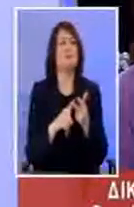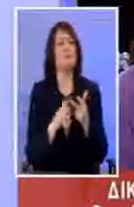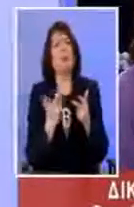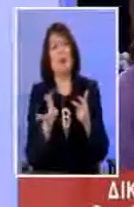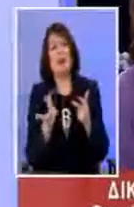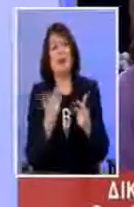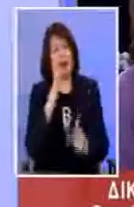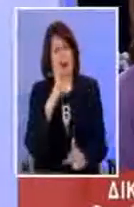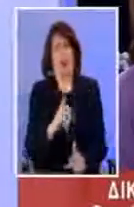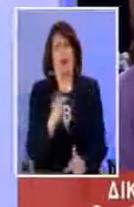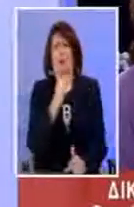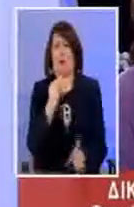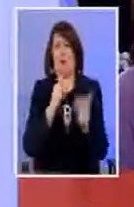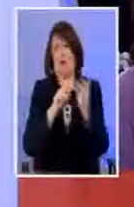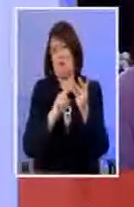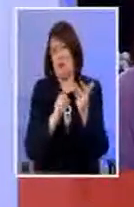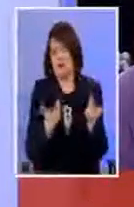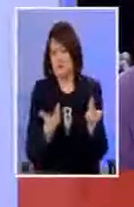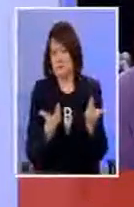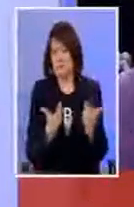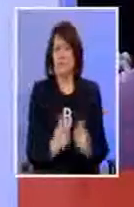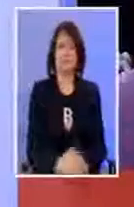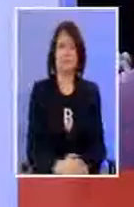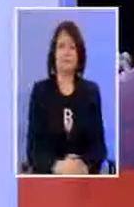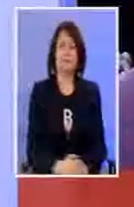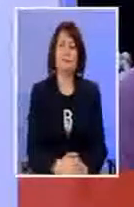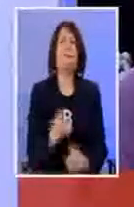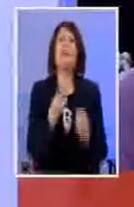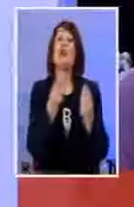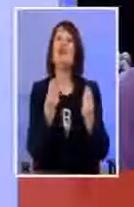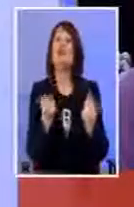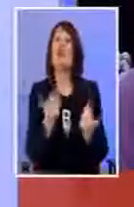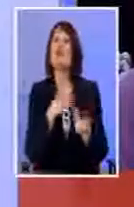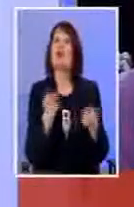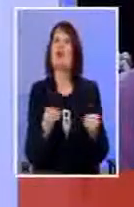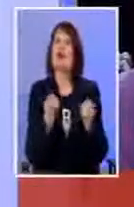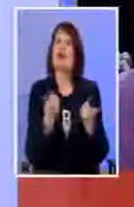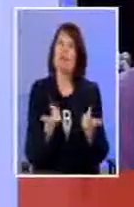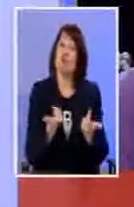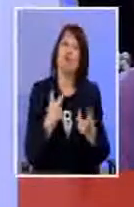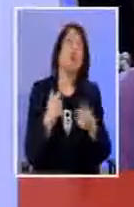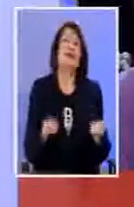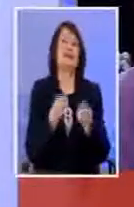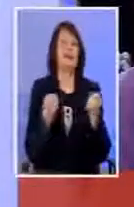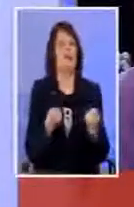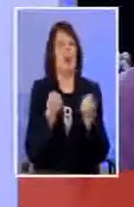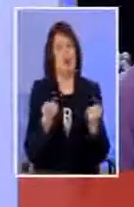της καθημερινότητας. Και αυτό μπορεί να γίνει με τον εξής τρόπο. Χρησιμοποιώντας